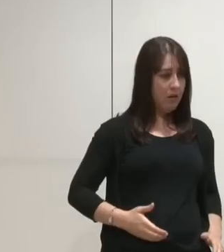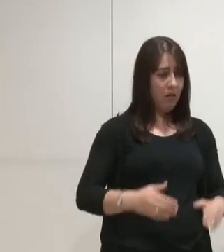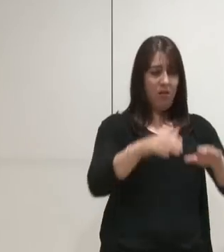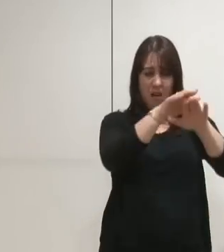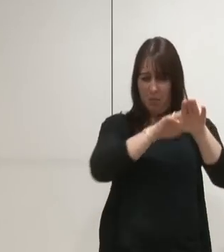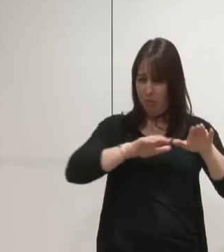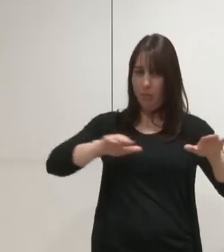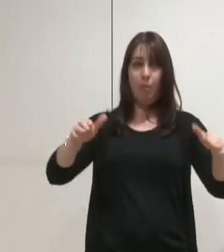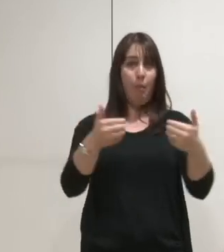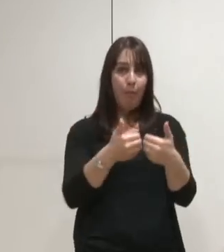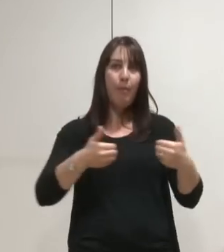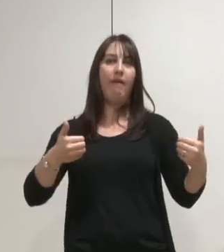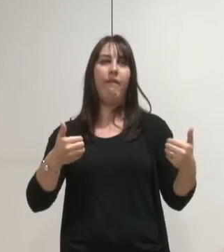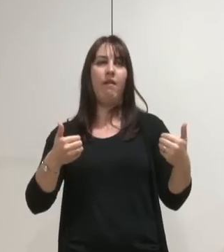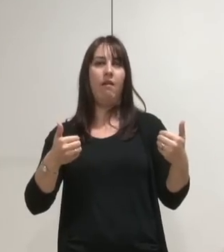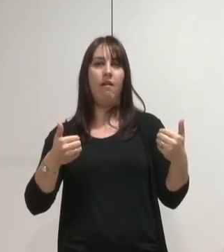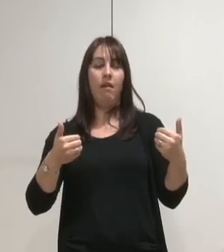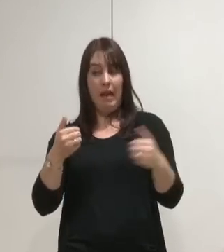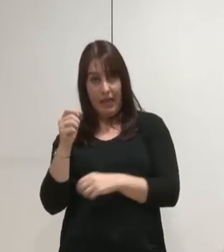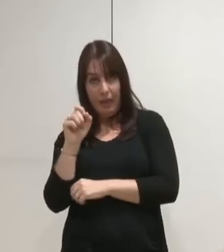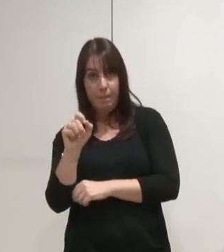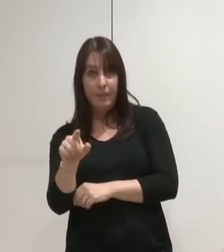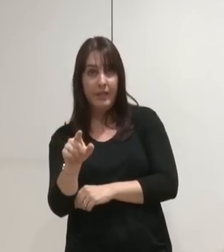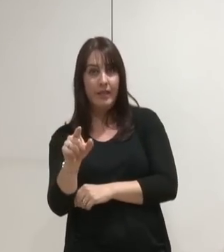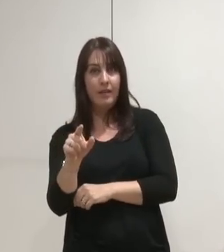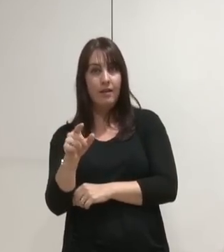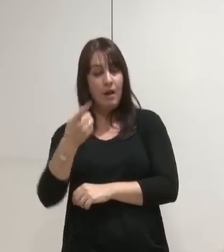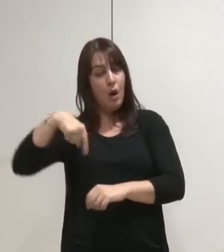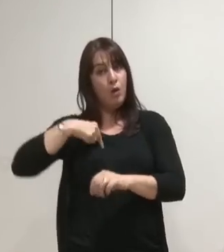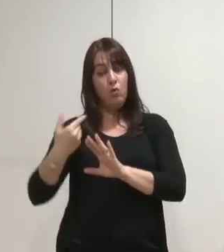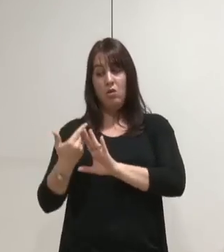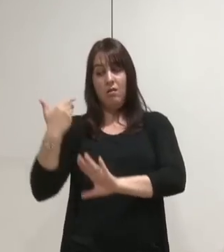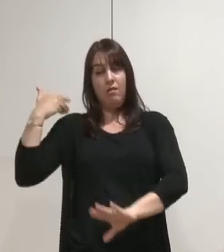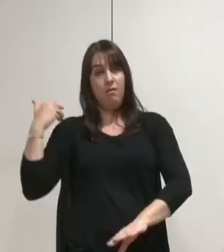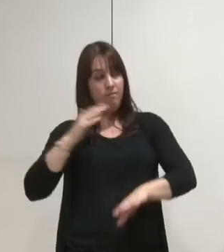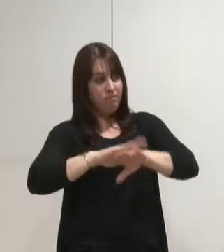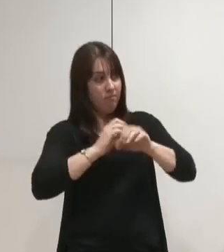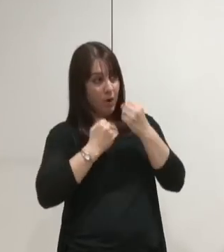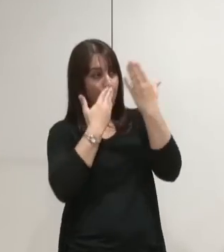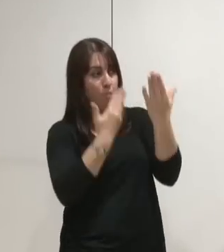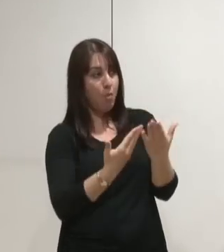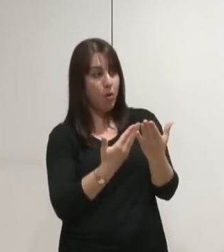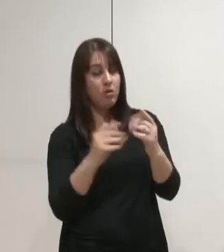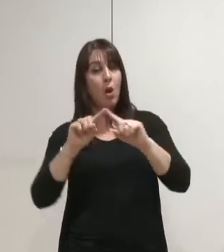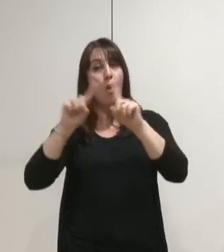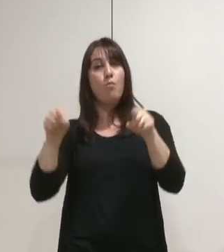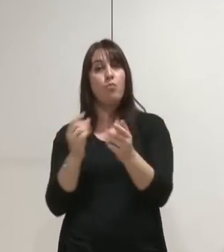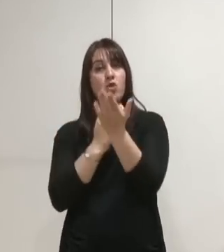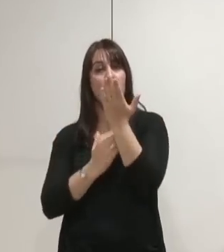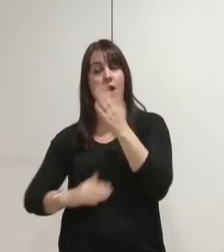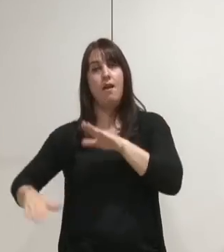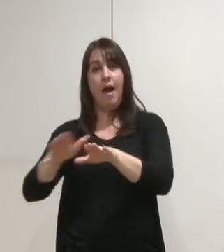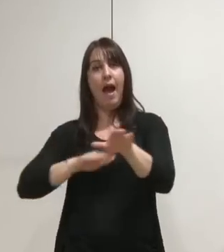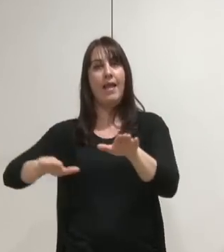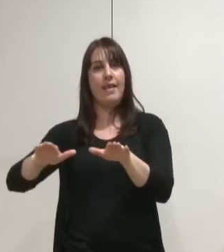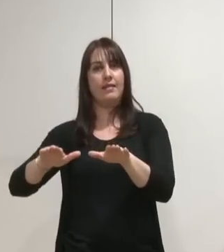ailleurs et pour laquelle nous vous avons proposé la mise en place d'un budget annexe